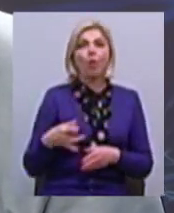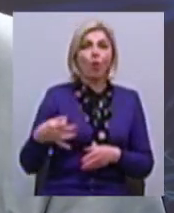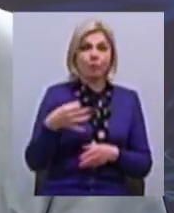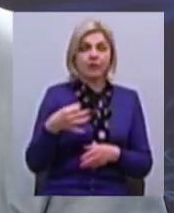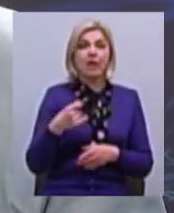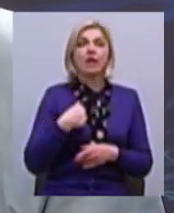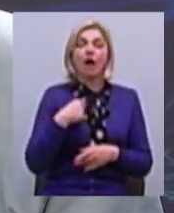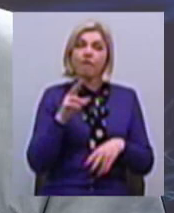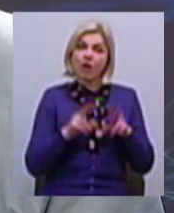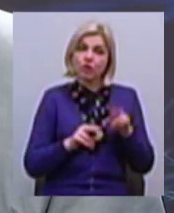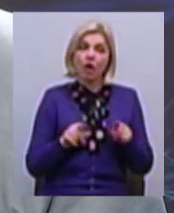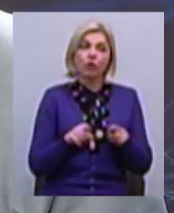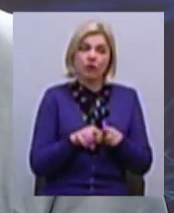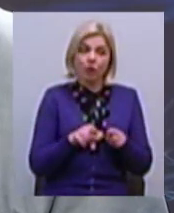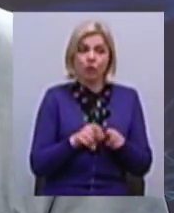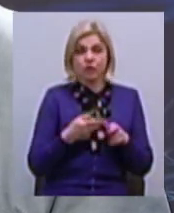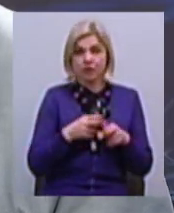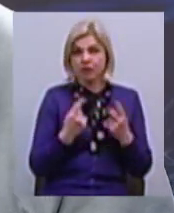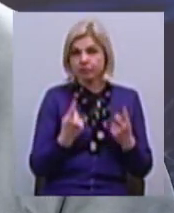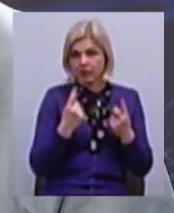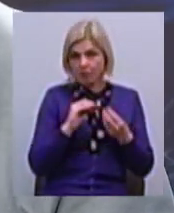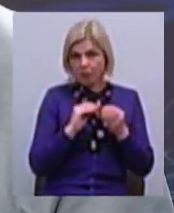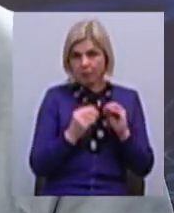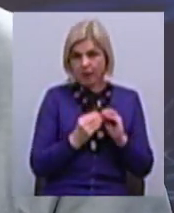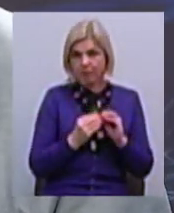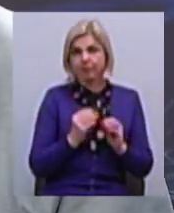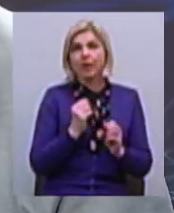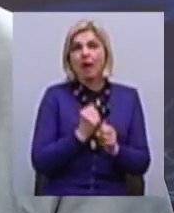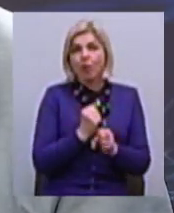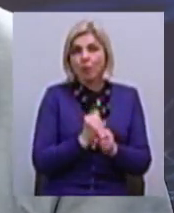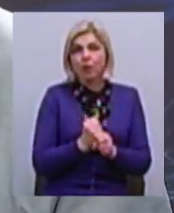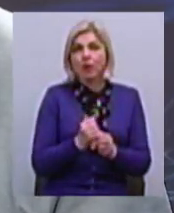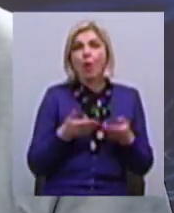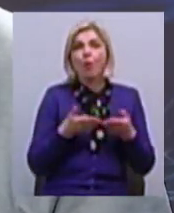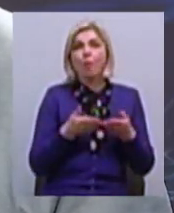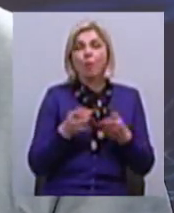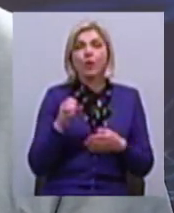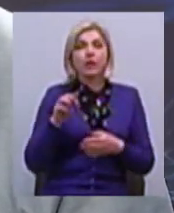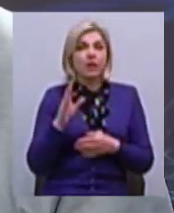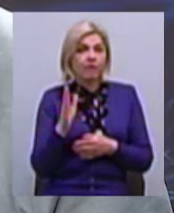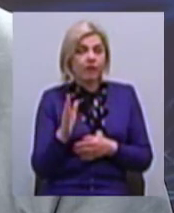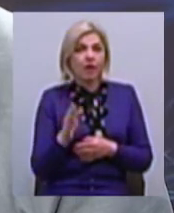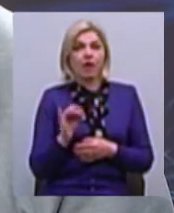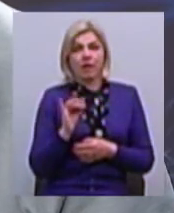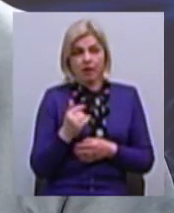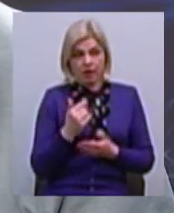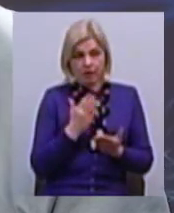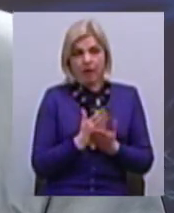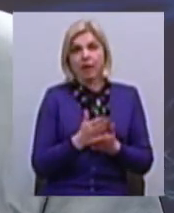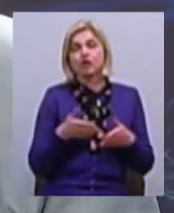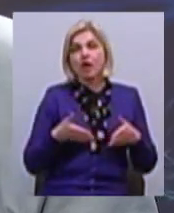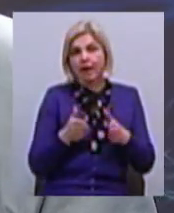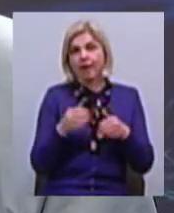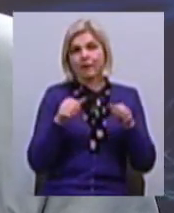числі це є також істотна проблема діяльності портів. І є шляхи вирішення